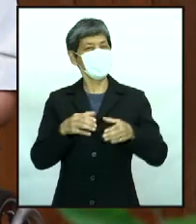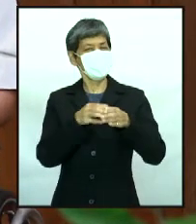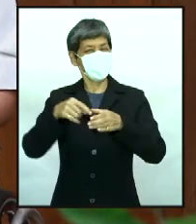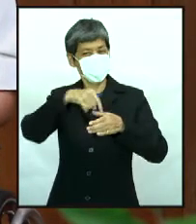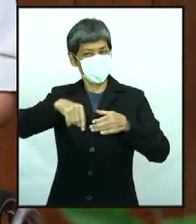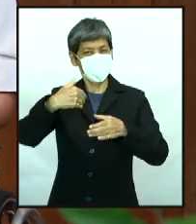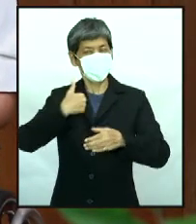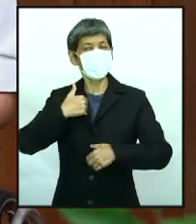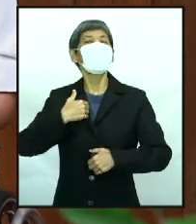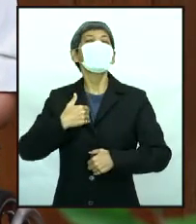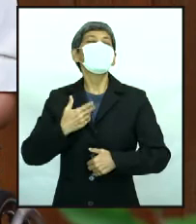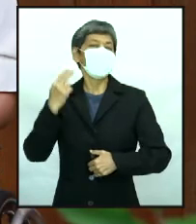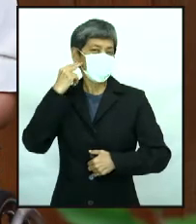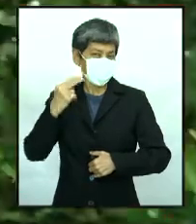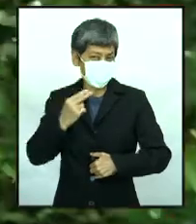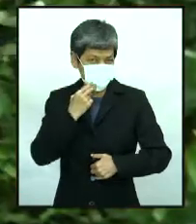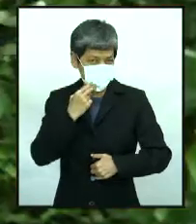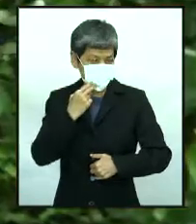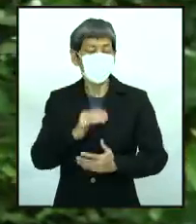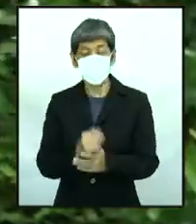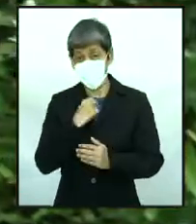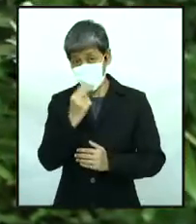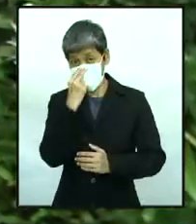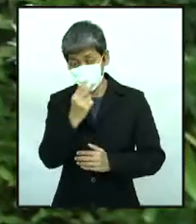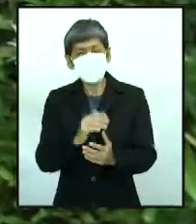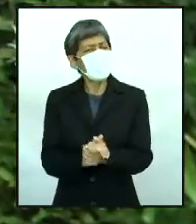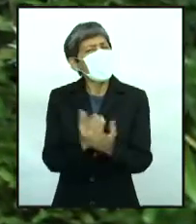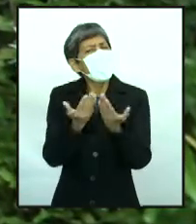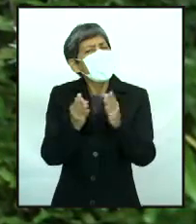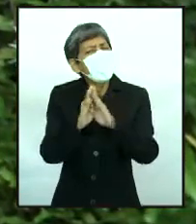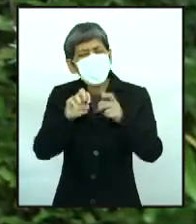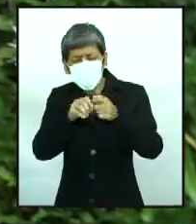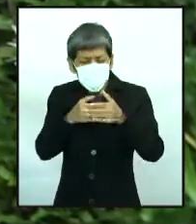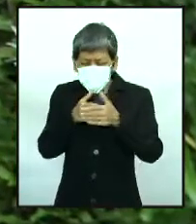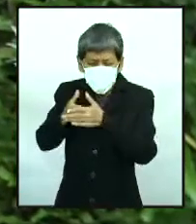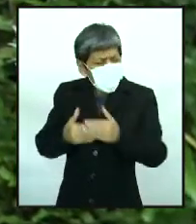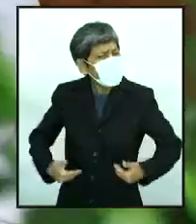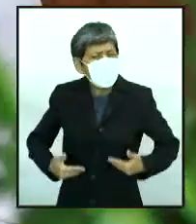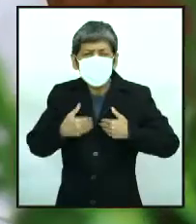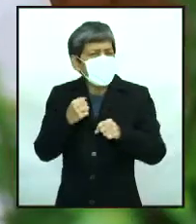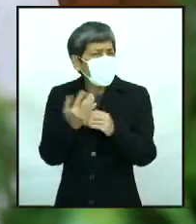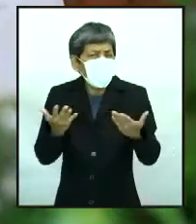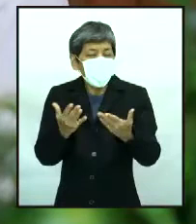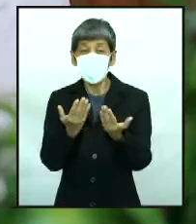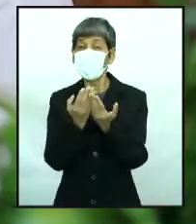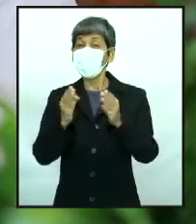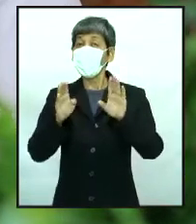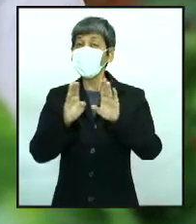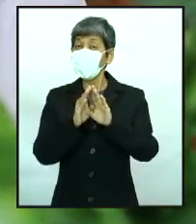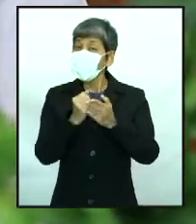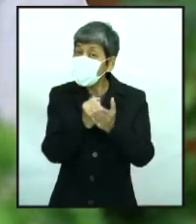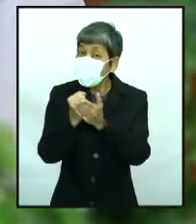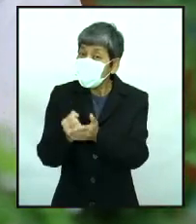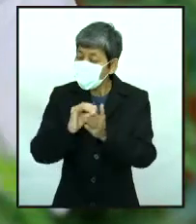ครัวเป็นผู้พิการทางด้านการได้ยินค่ะเราไปดูกันค่ะว่าเขามีอุปสรรคอะไรบ้างในการใช้ชีวิตและครอบครัวมีส่วนช่ว